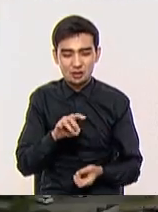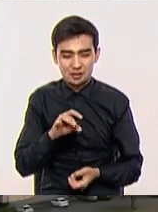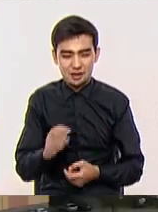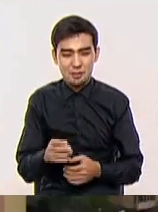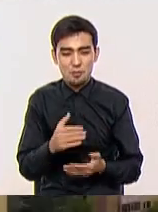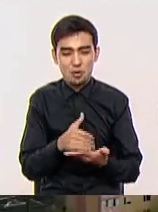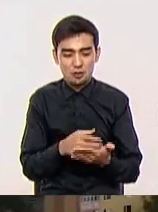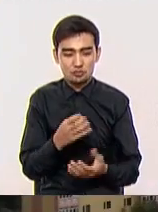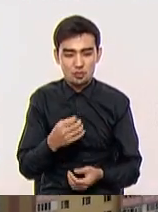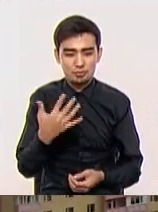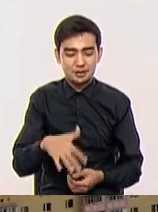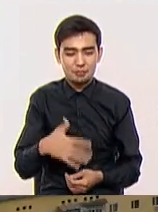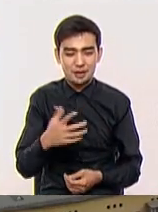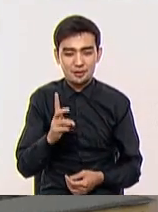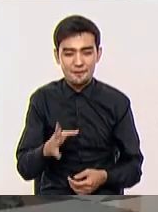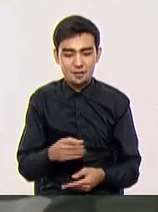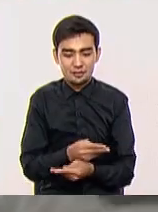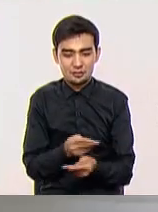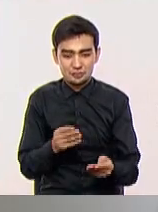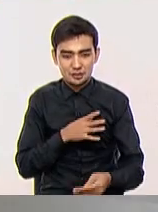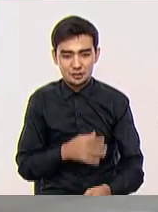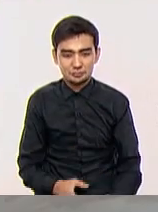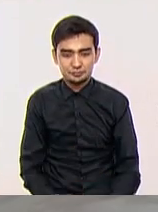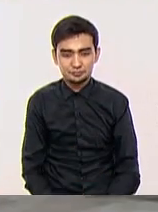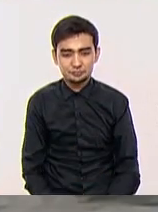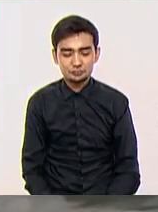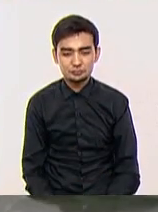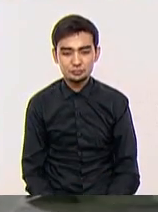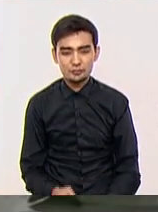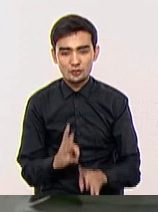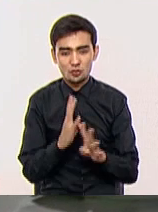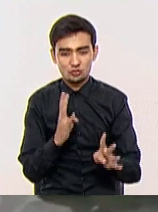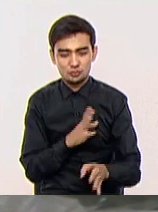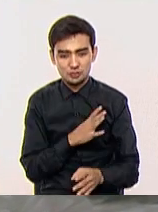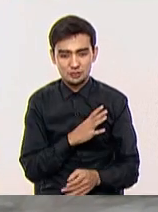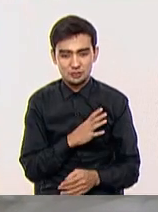тағы 55 пәтердің кілті табысталды. 10 жылдай осы жерде тұрдық пәтерде.